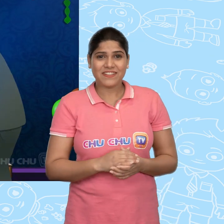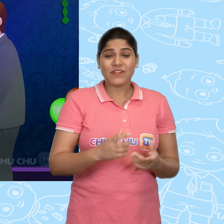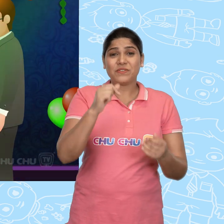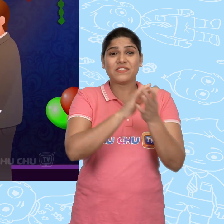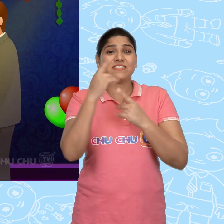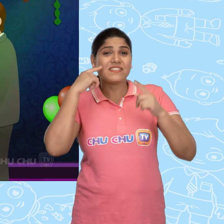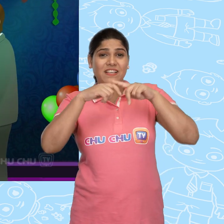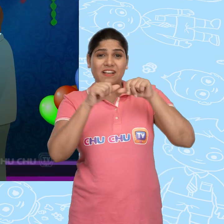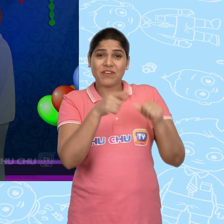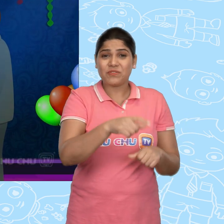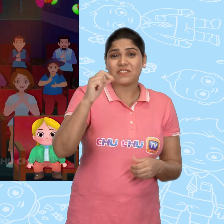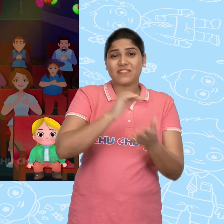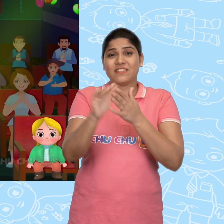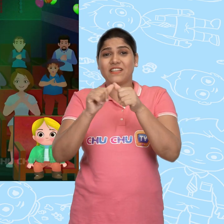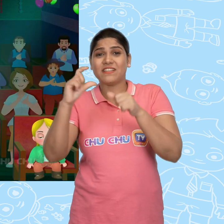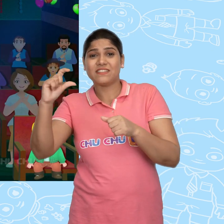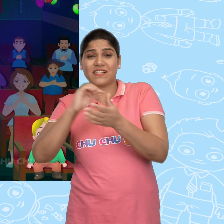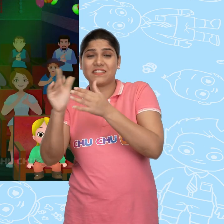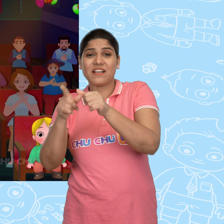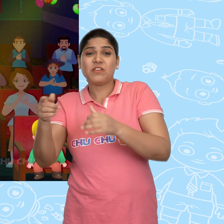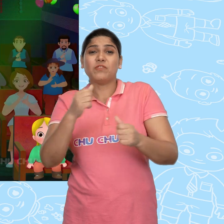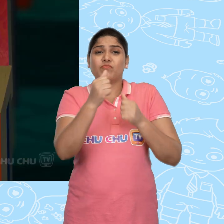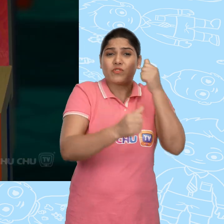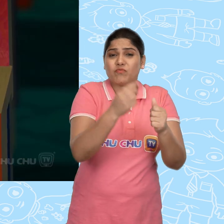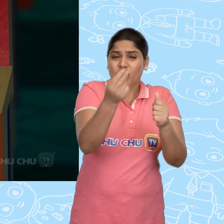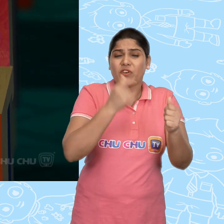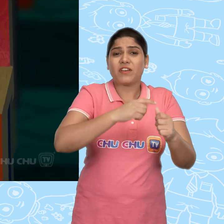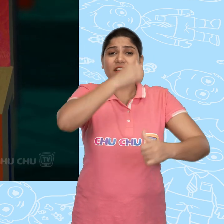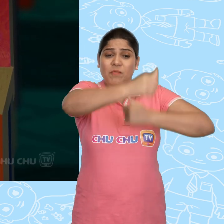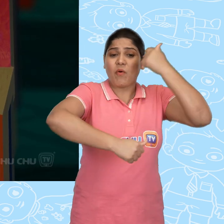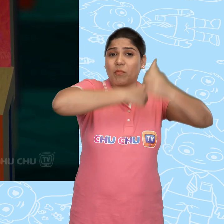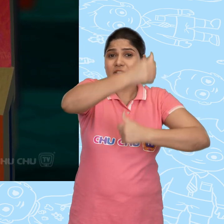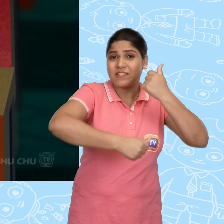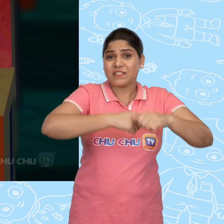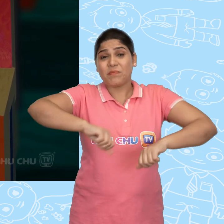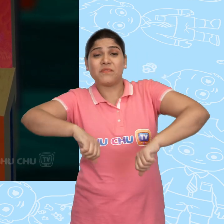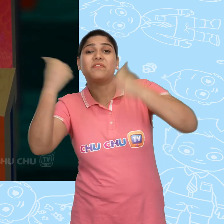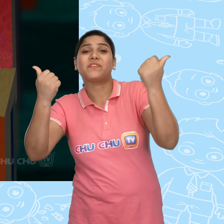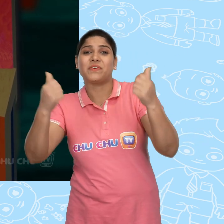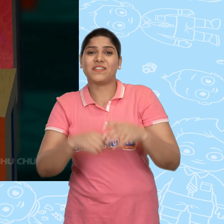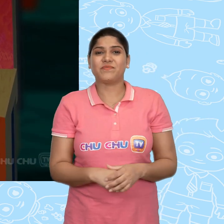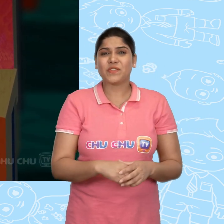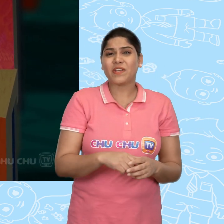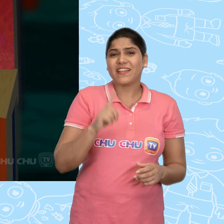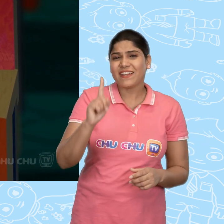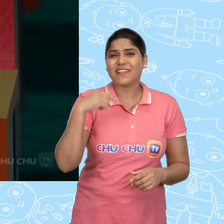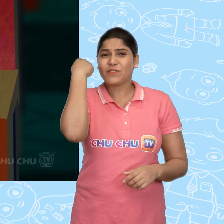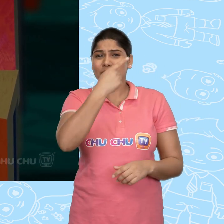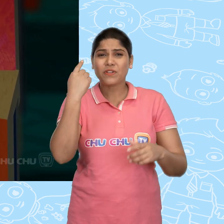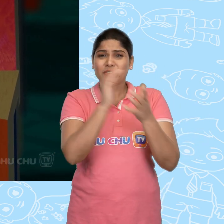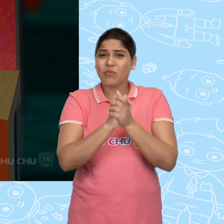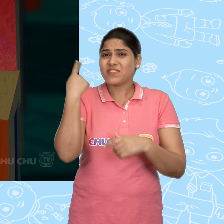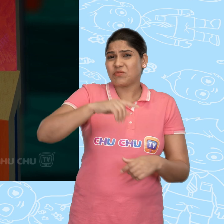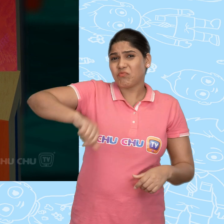और चीका और चाचा कुछ रेस में जीते। उनका एक ही दोस्त ऐसा था जो कुछ भी नहीं जीत पाया।